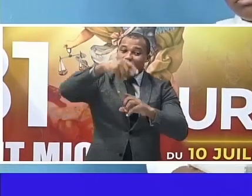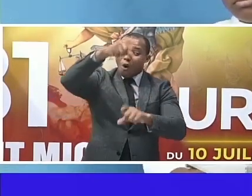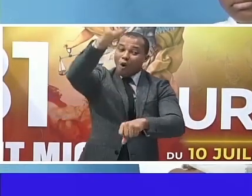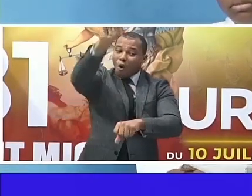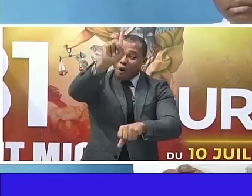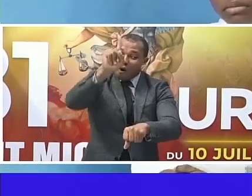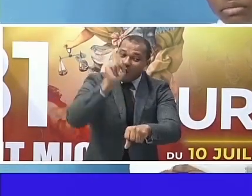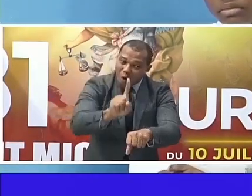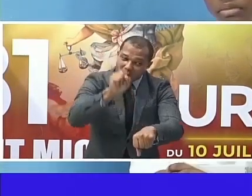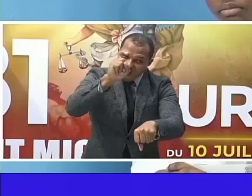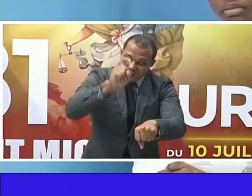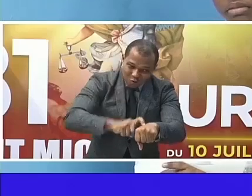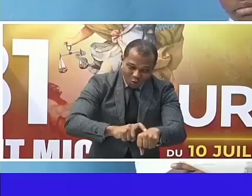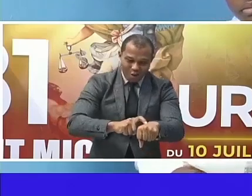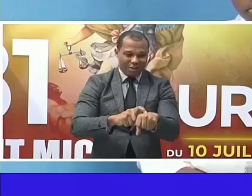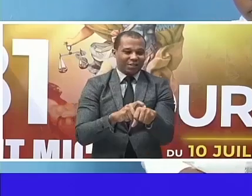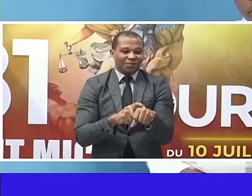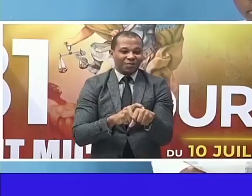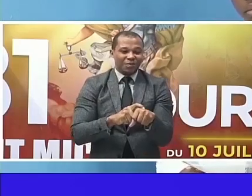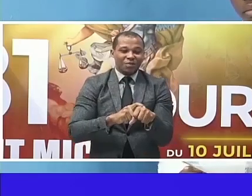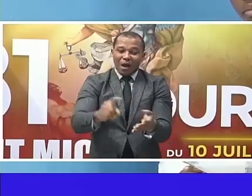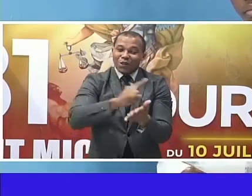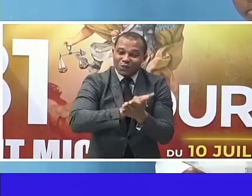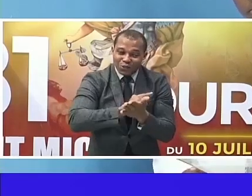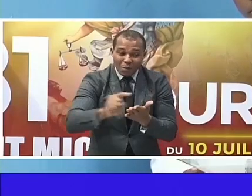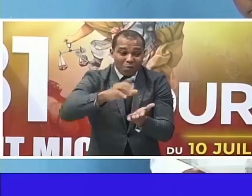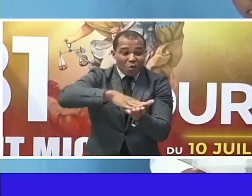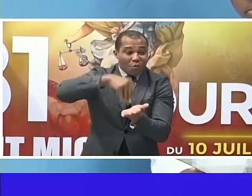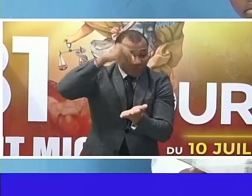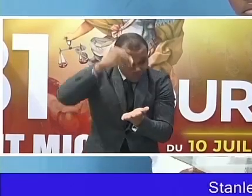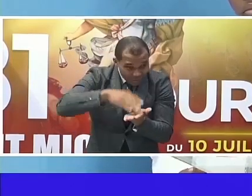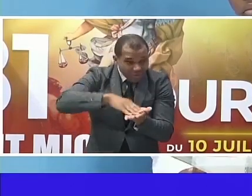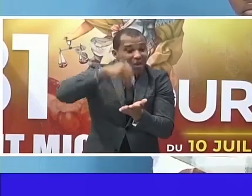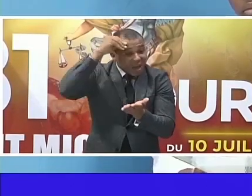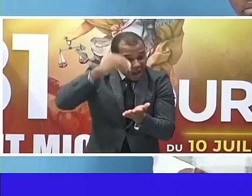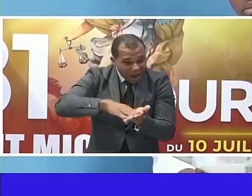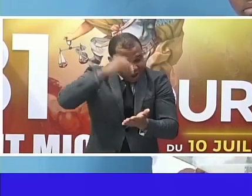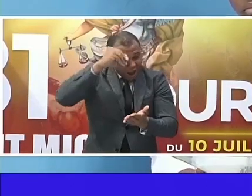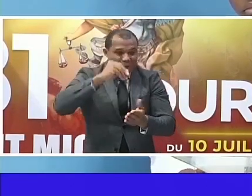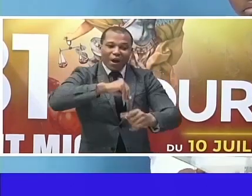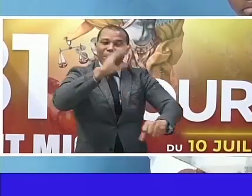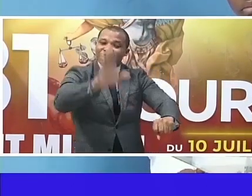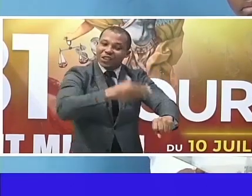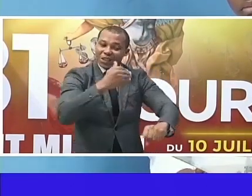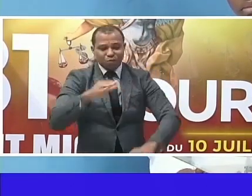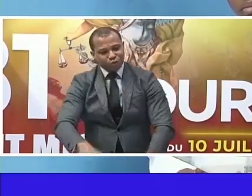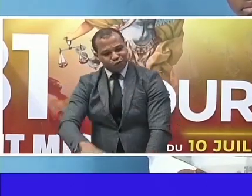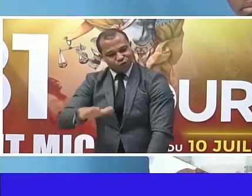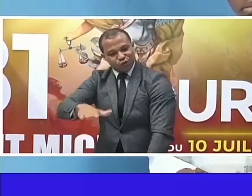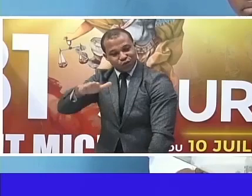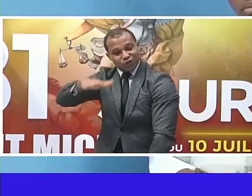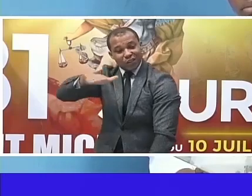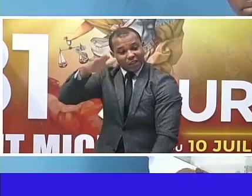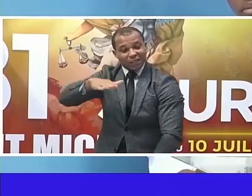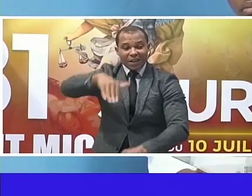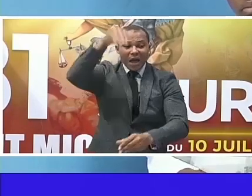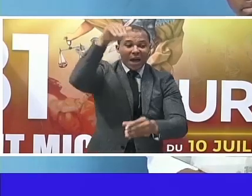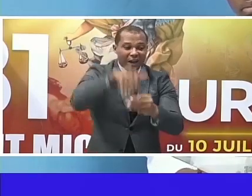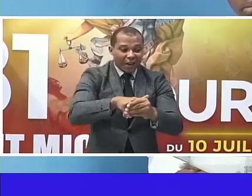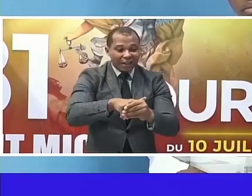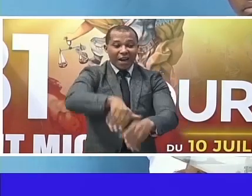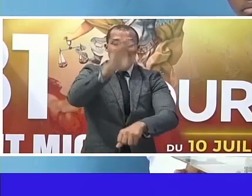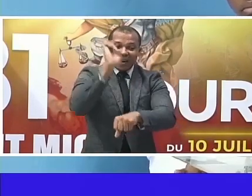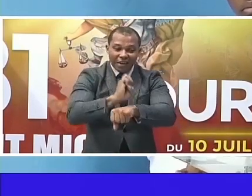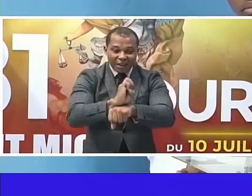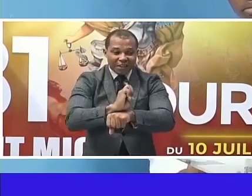pour apprendre grandir par de la éducation que a recevoir à l'école pour grandir dans l'église. Merci à